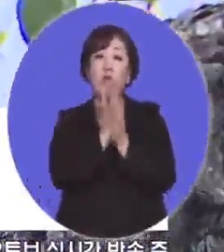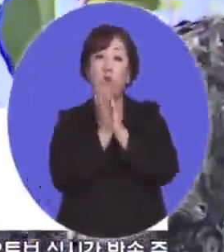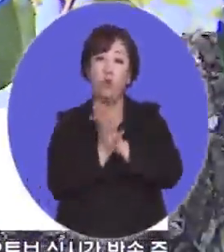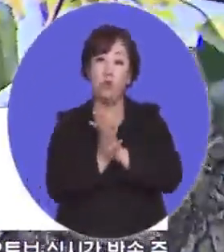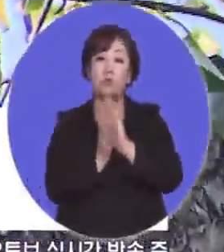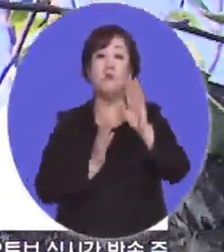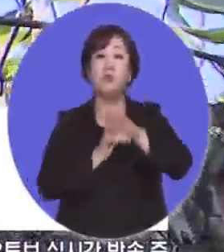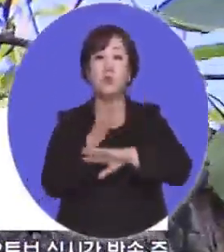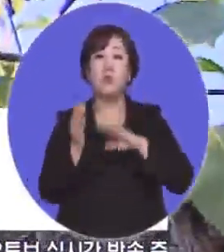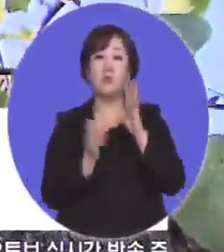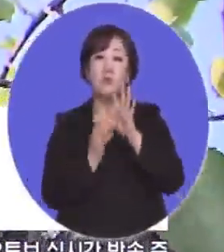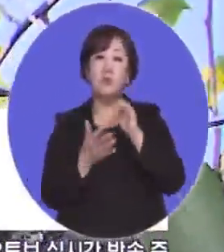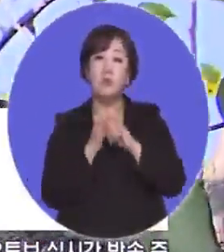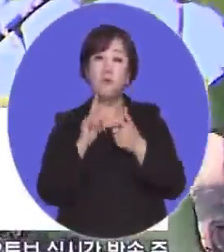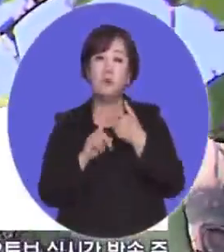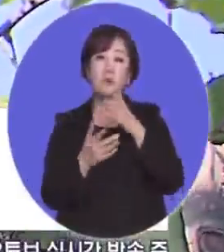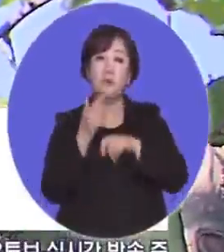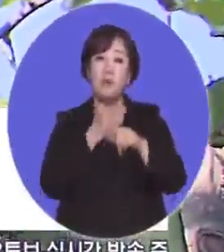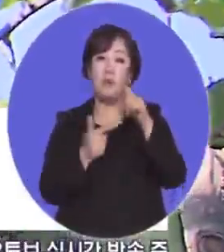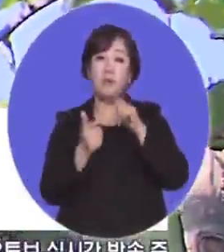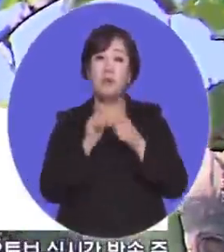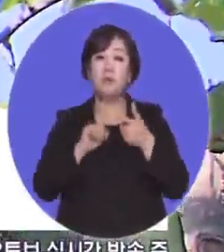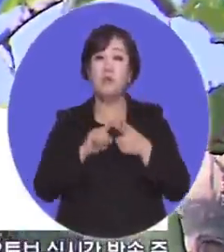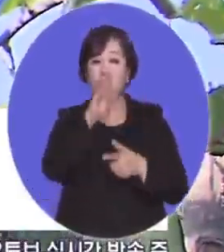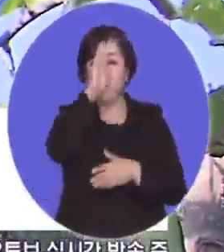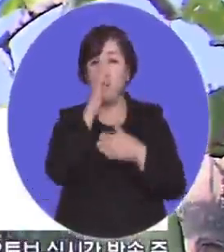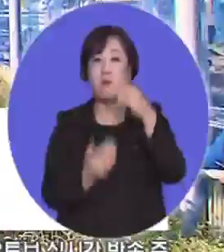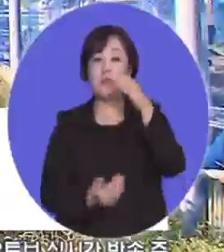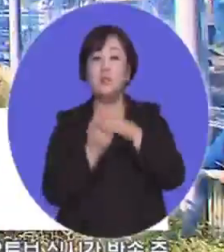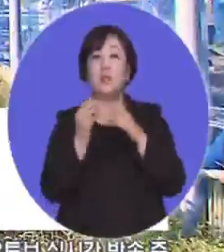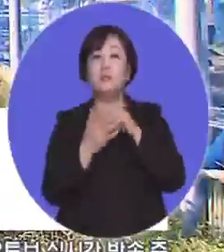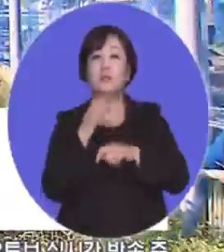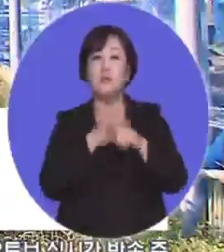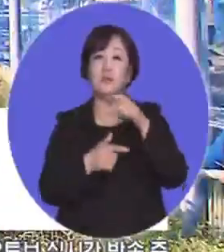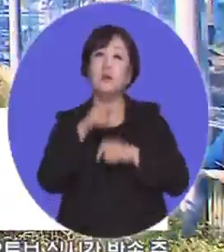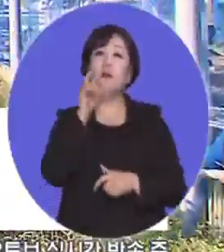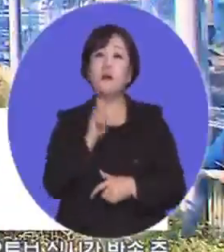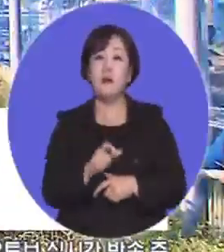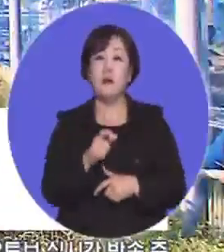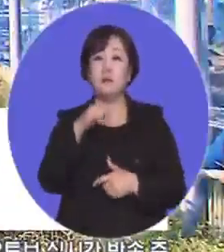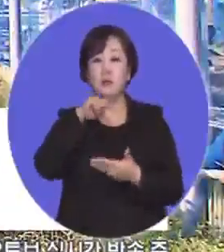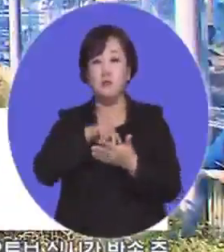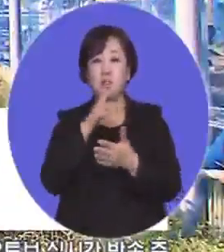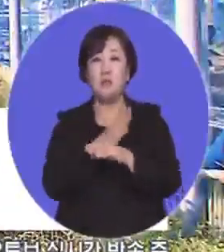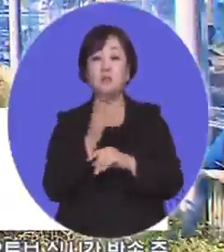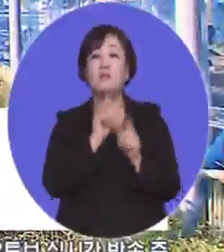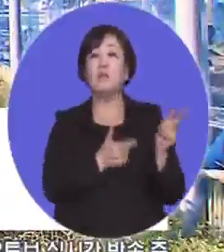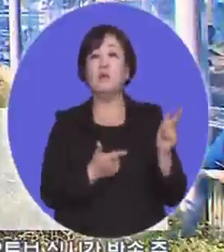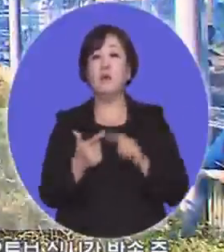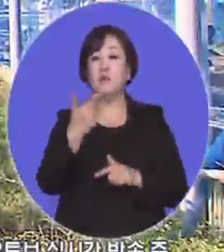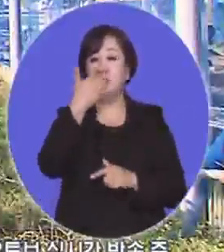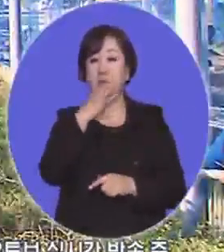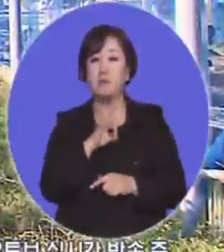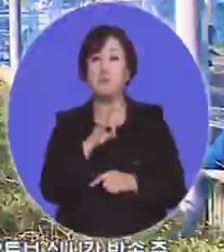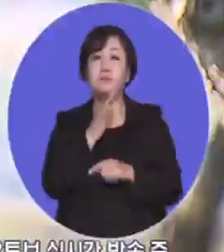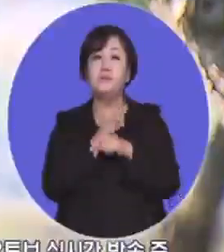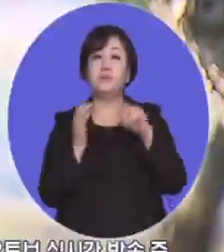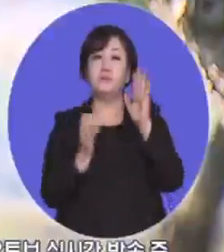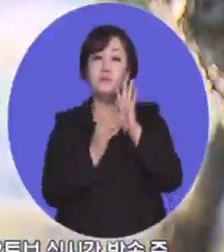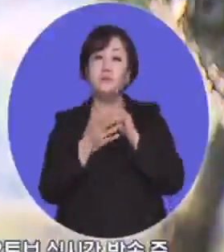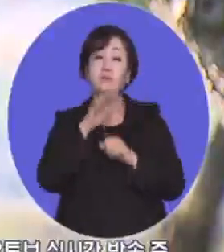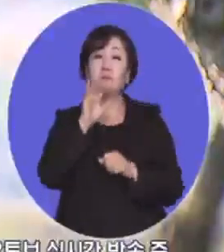덕분에 개화기 냉해 피해도 줄일 수 있고 병충해에도 더 강해 여러모로 이점이 있습니다.